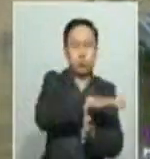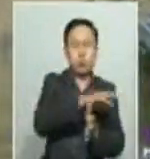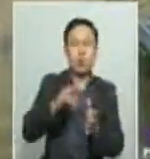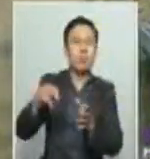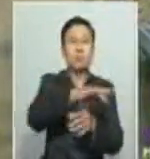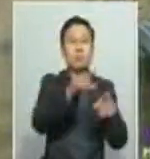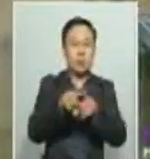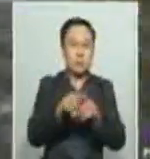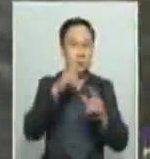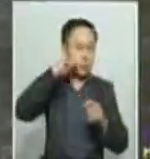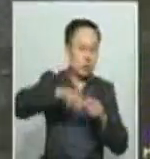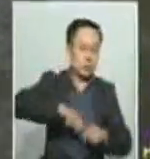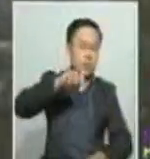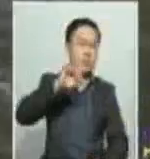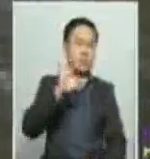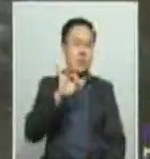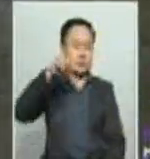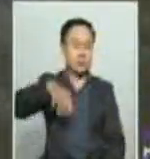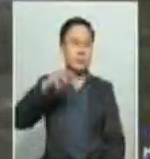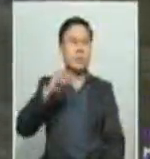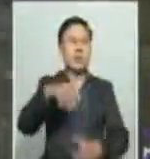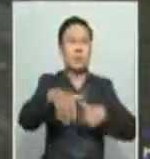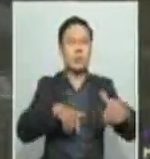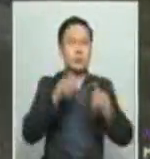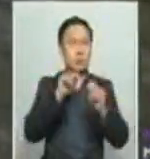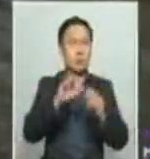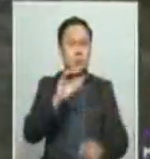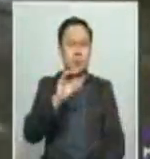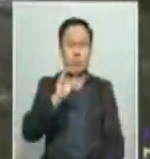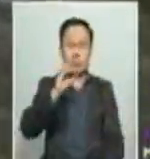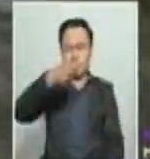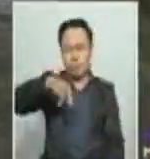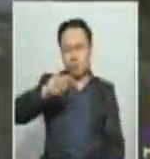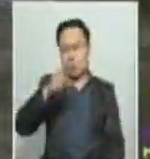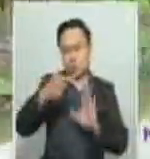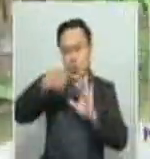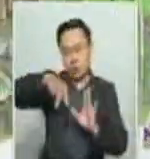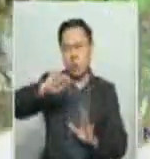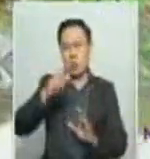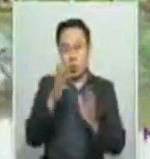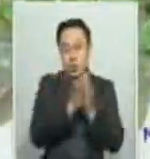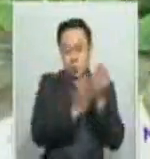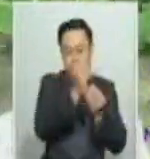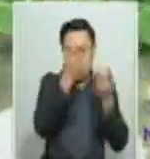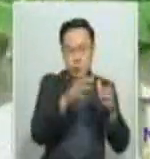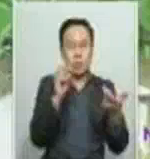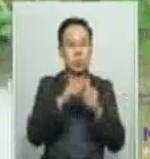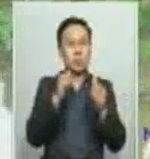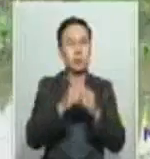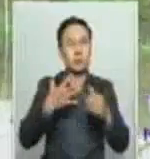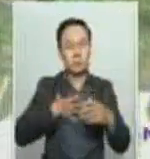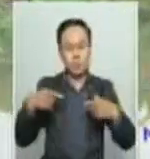วันนี้ระดับน้ำเพิ่มขึ้นอีก8เซนติเมตรชาวบ้านในตำบลผงเพงอำเภอป่าโมกที่ถูกน้ำท่วมมายาวนานกว่า1สัปดาห์ก็ต้องประสบภัย